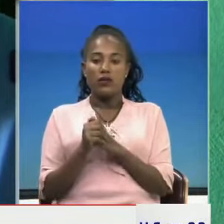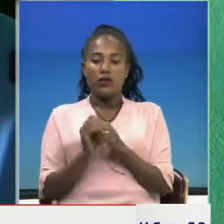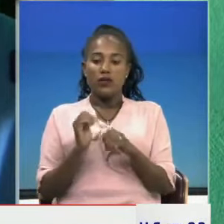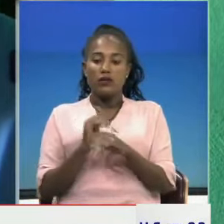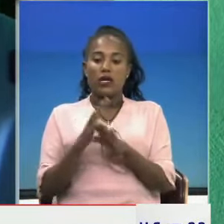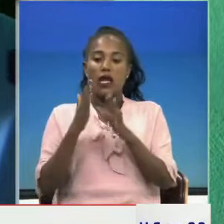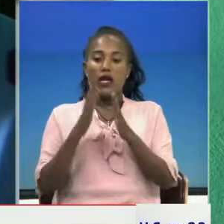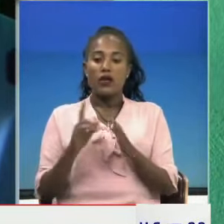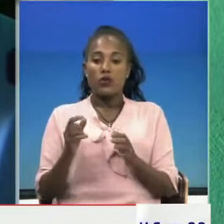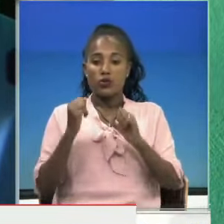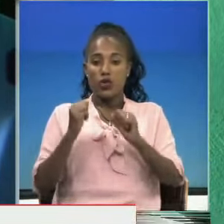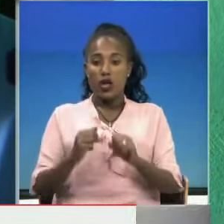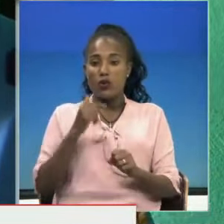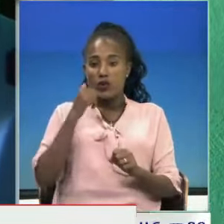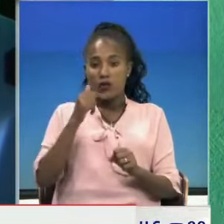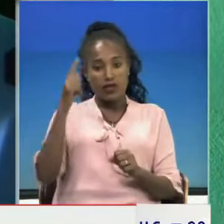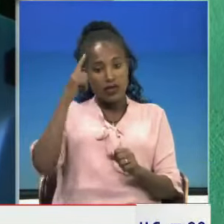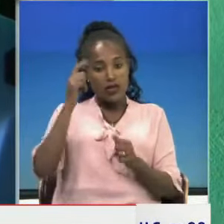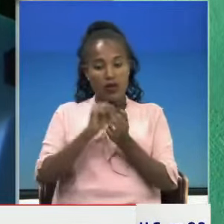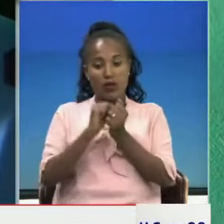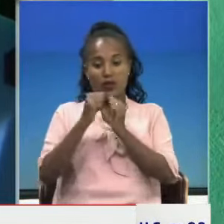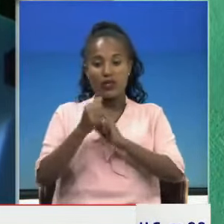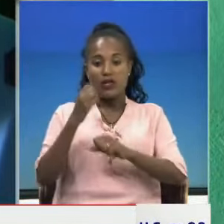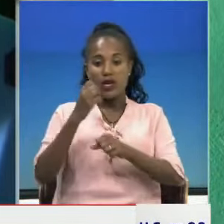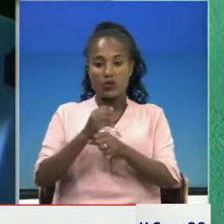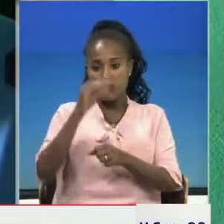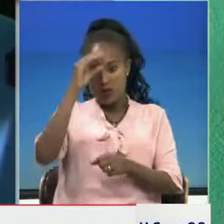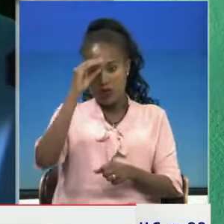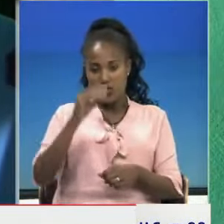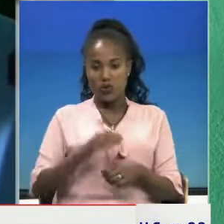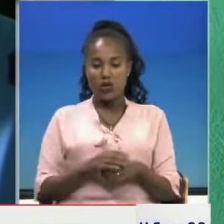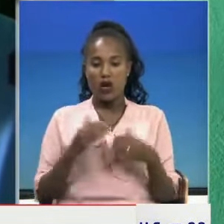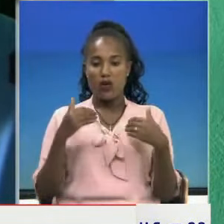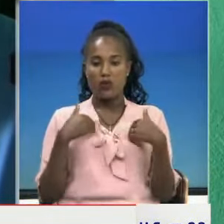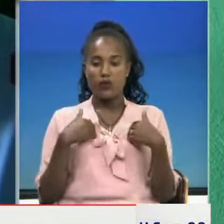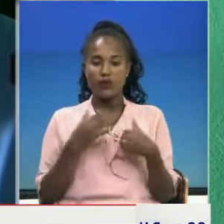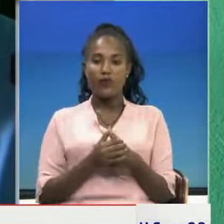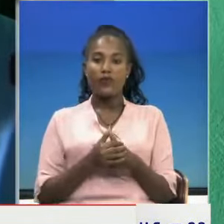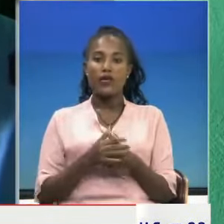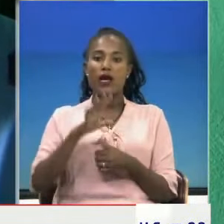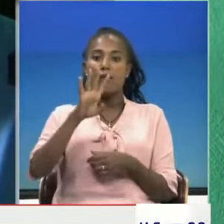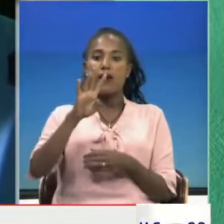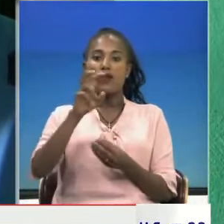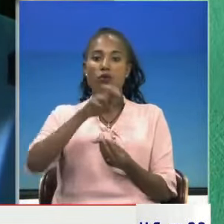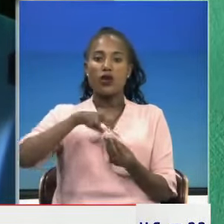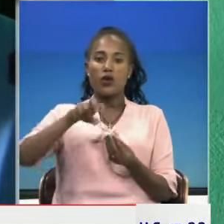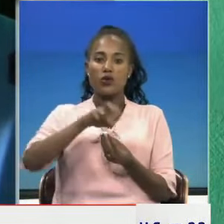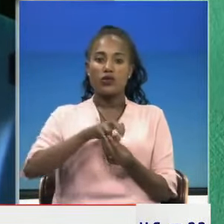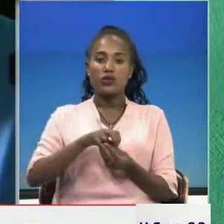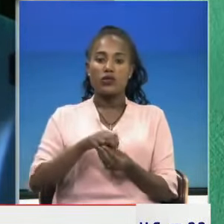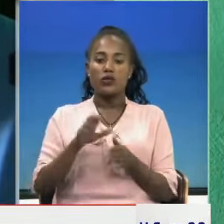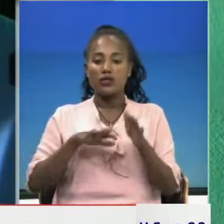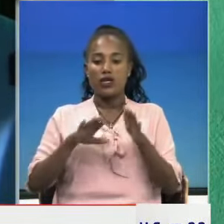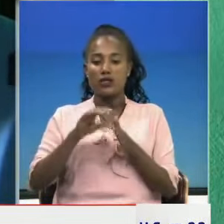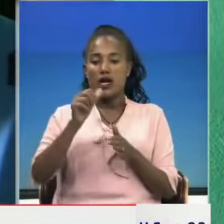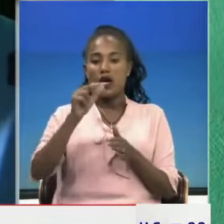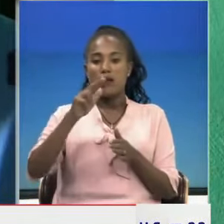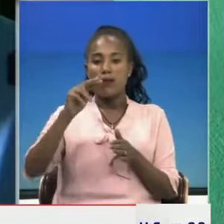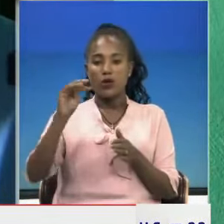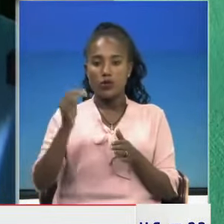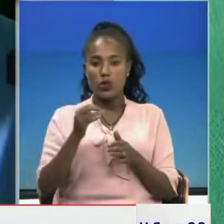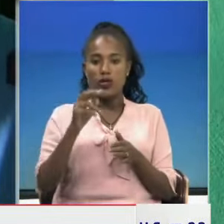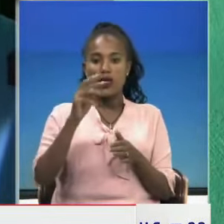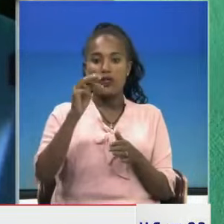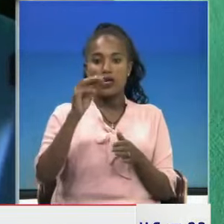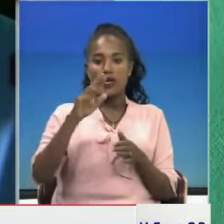ተላላኪ ሊሆኑ ይችላሉ ተብለው በጸጉረ ልውጥነት የተያዙ ሰዎች አሉ። በአራት ወረዳዎች ታቻርማጮ፣ ጠገዴ፣